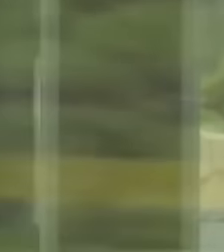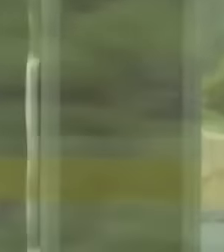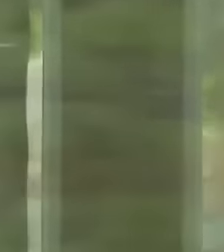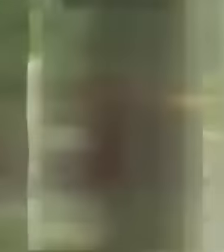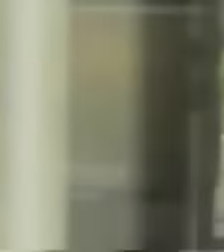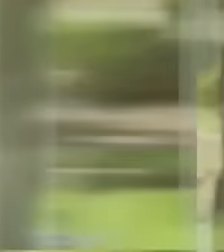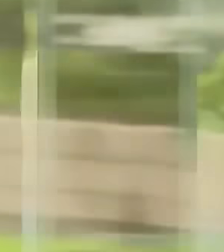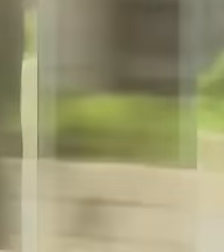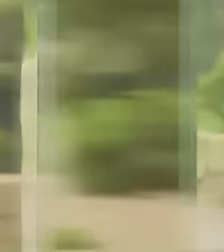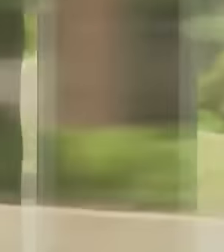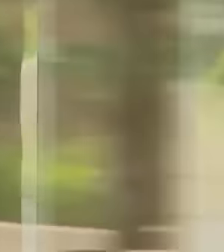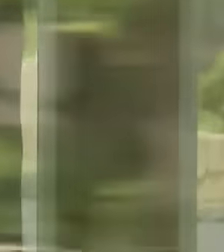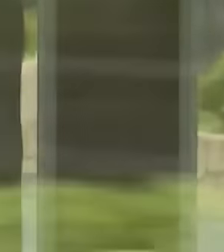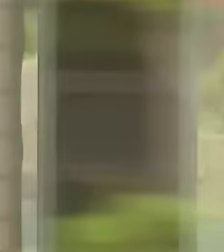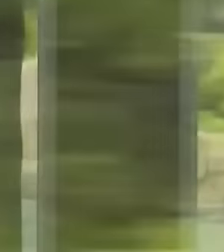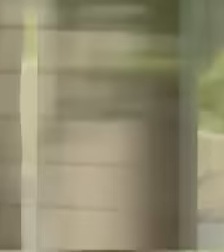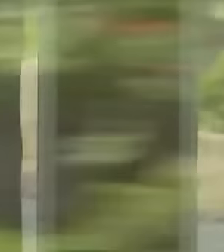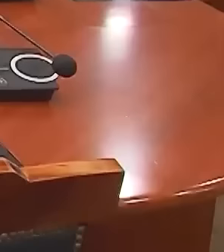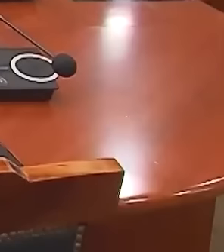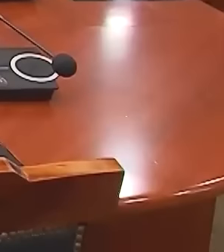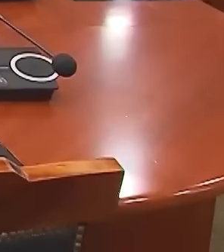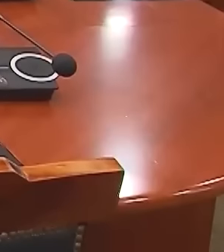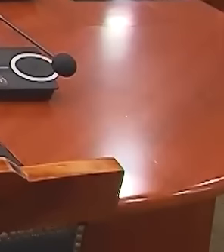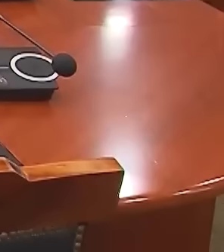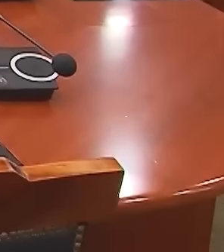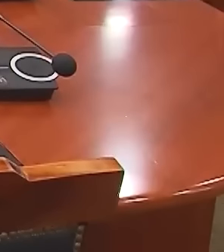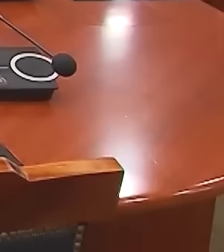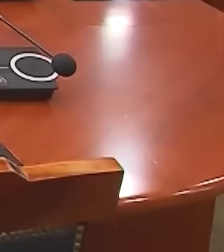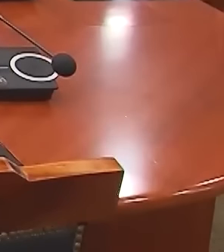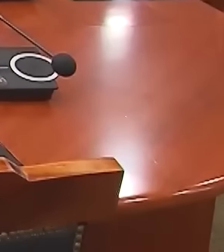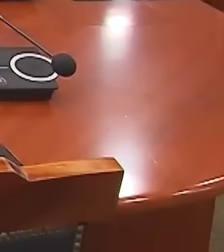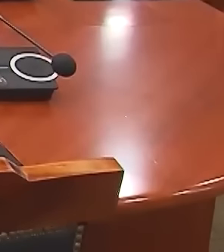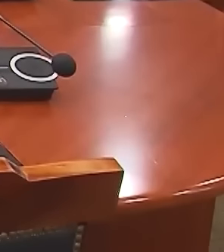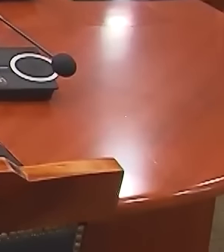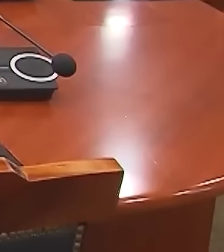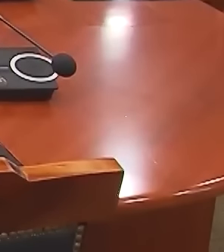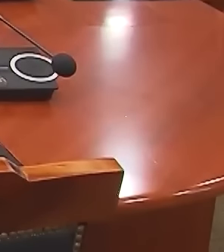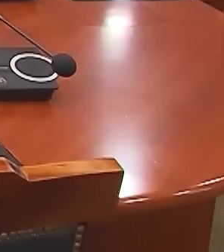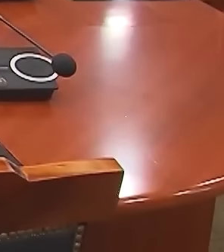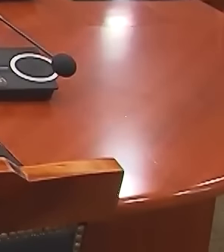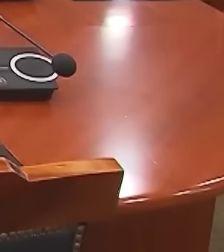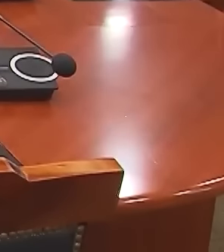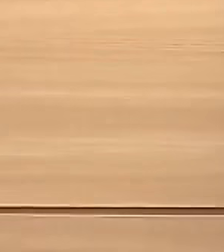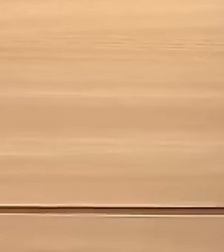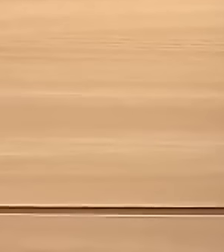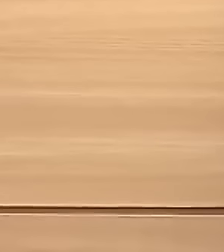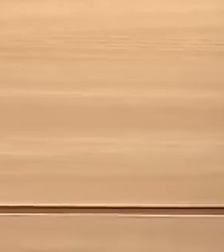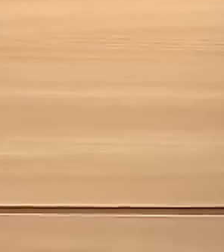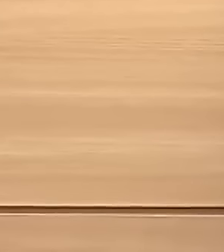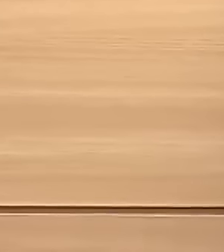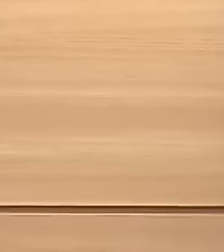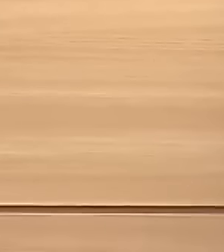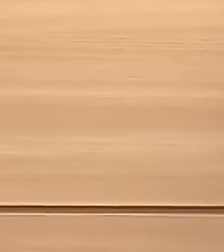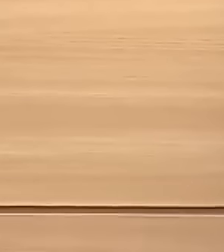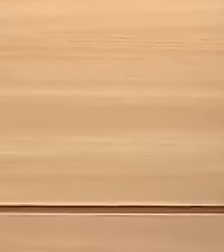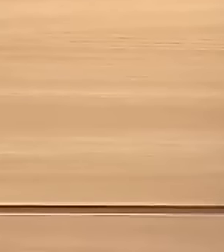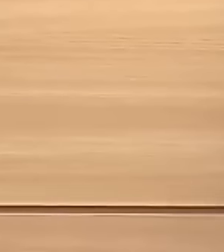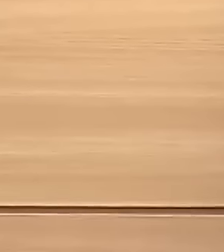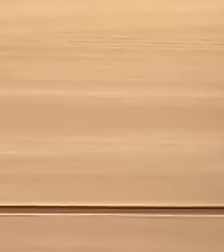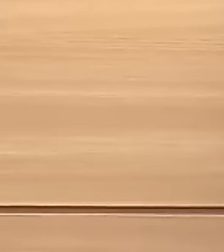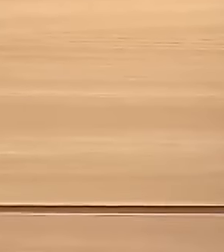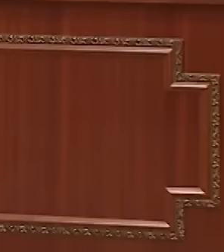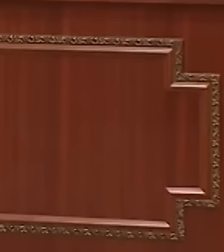효력정지 가처분 신청을 냈고 현 방문진 이사들도 이인 방통 체제에서 이루어진 박문진 이사 임명은